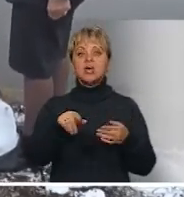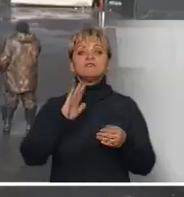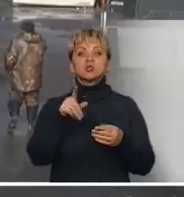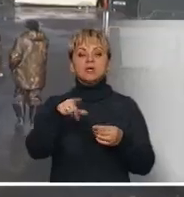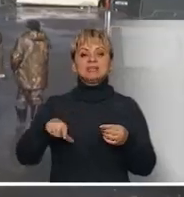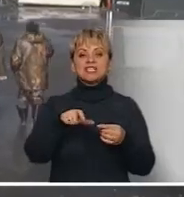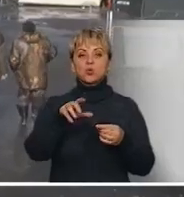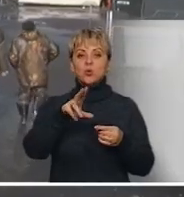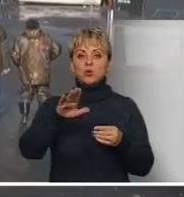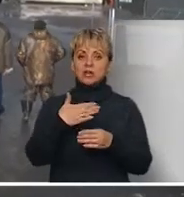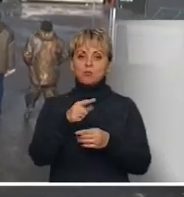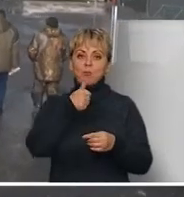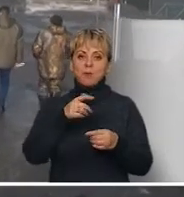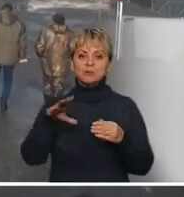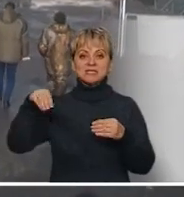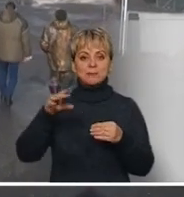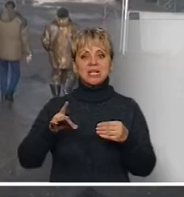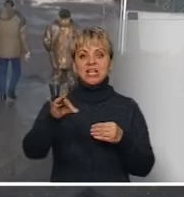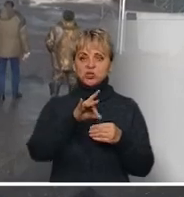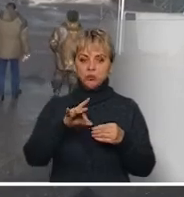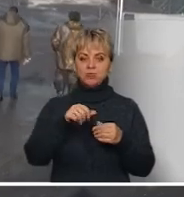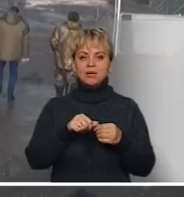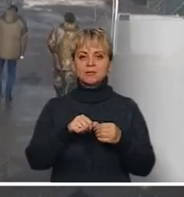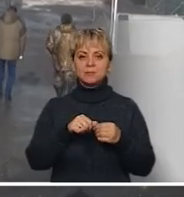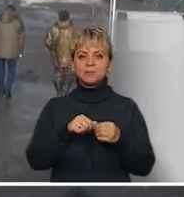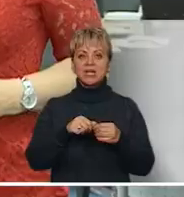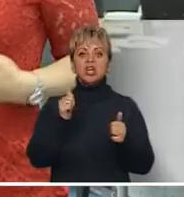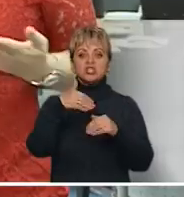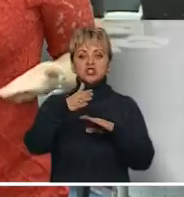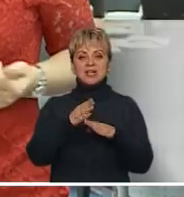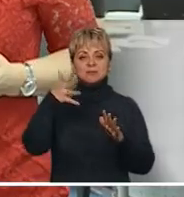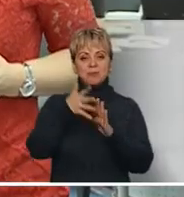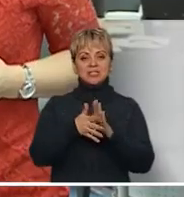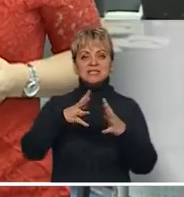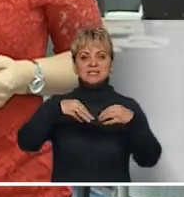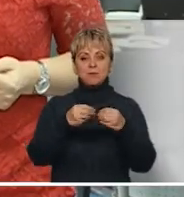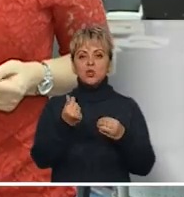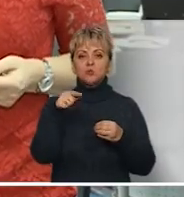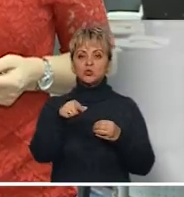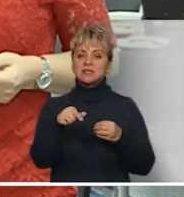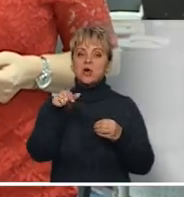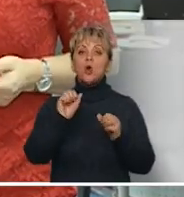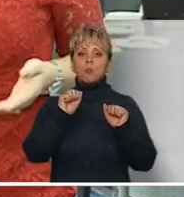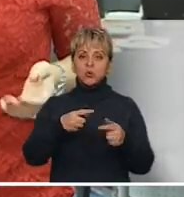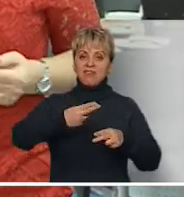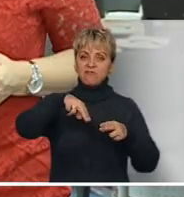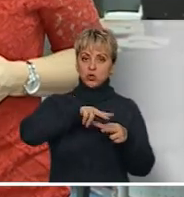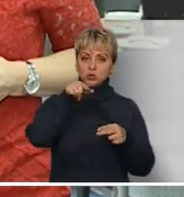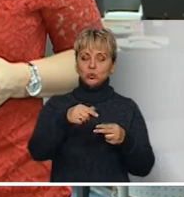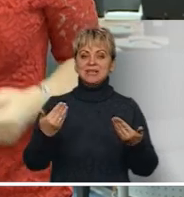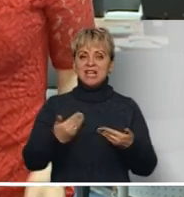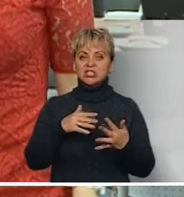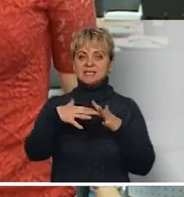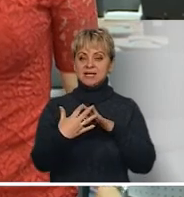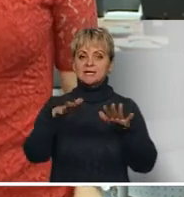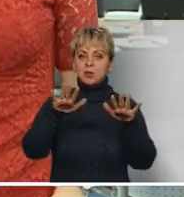продолжается. И вскоре донскую рыбу распробуют в соседних республиках. Часть потраченных из семейного бюджета денег можно